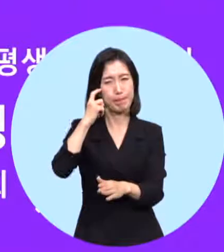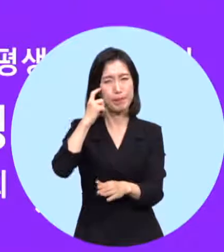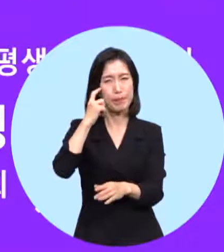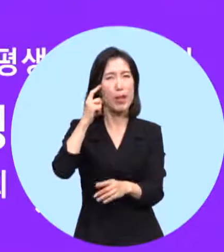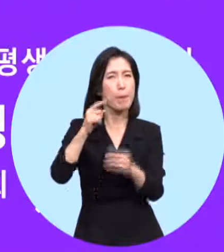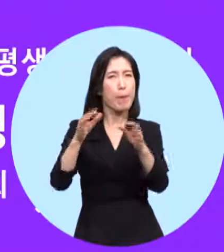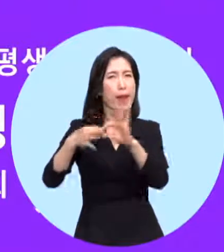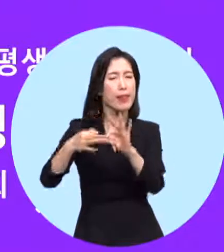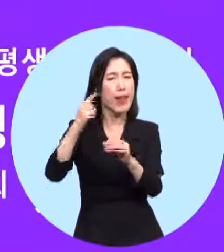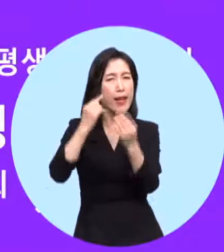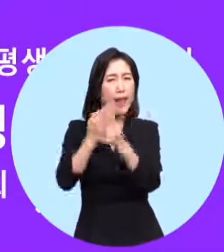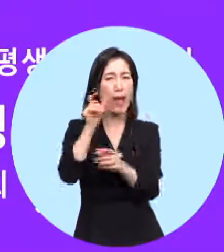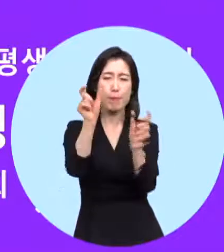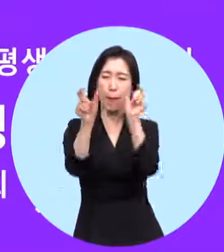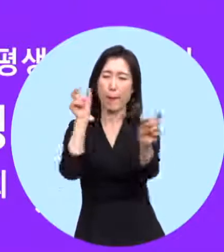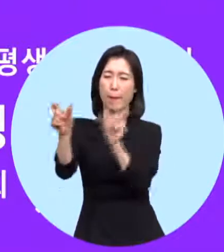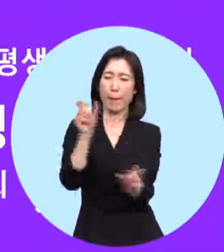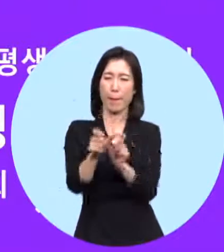적어봤습니다. 근데